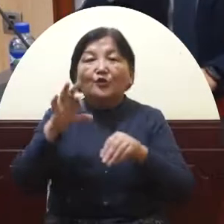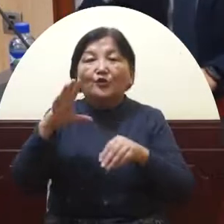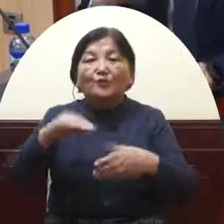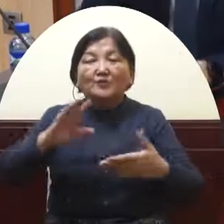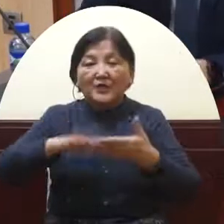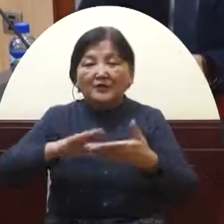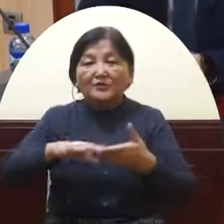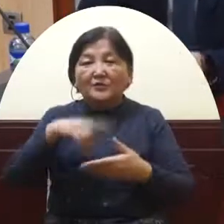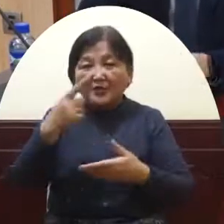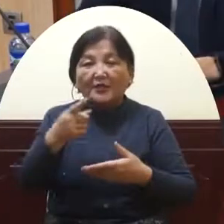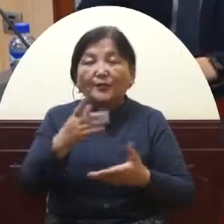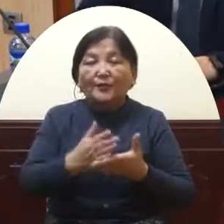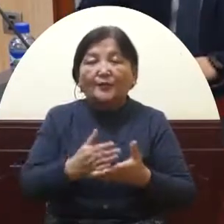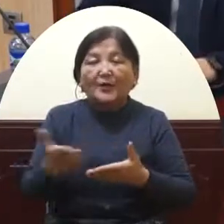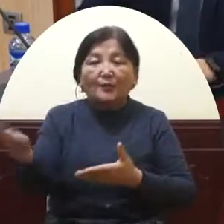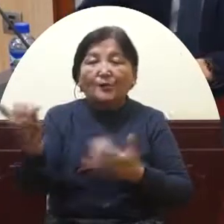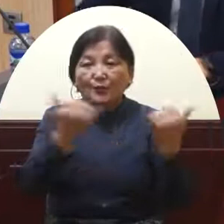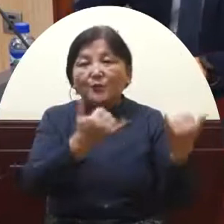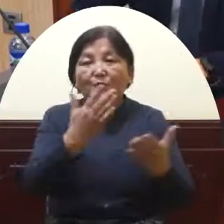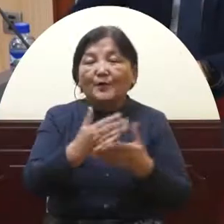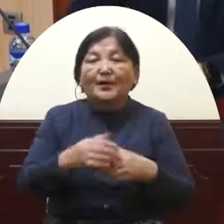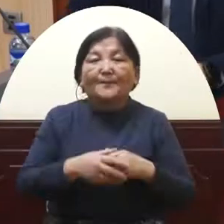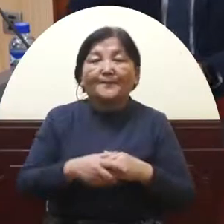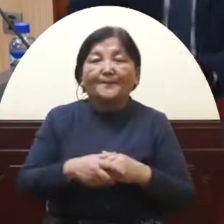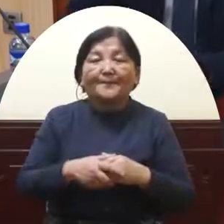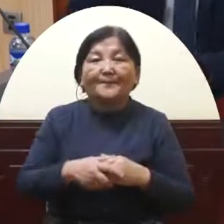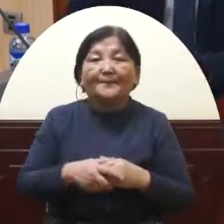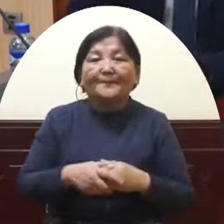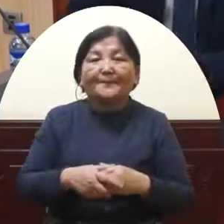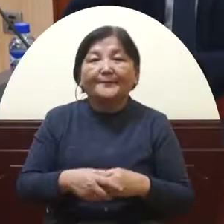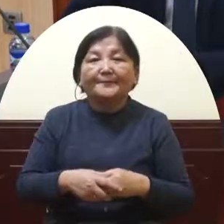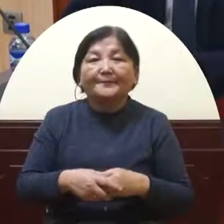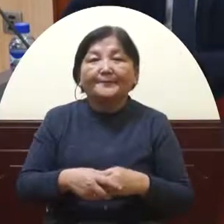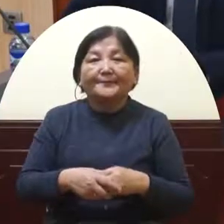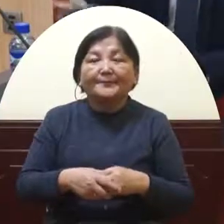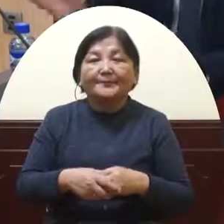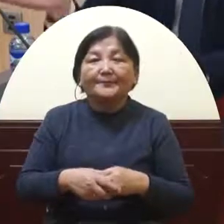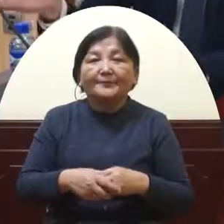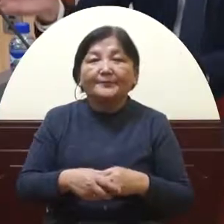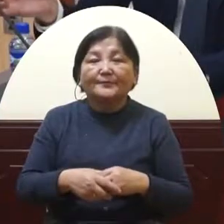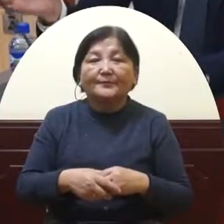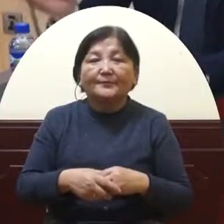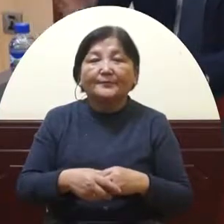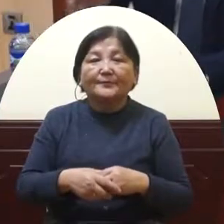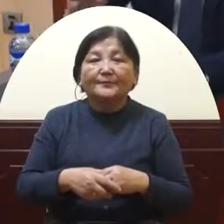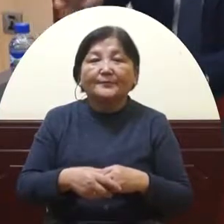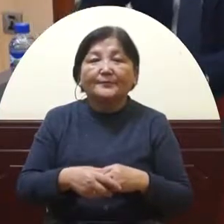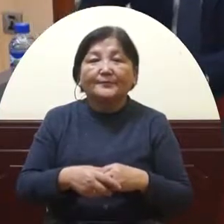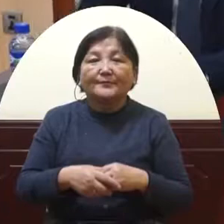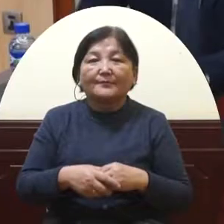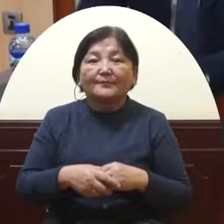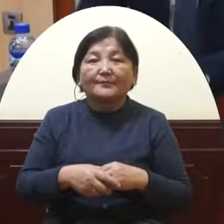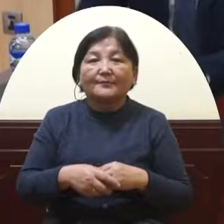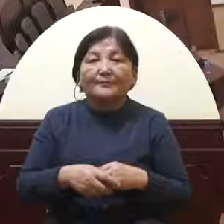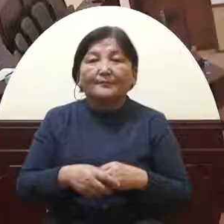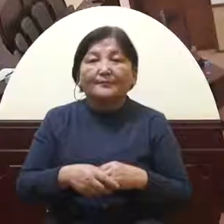асуултаар үргэлжлүүлж за ингээд та бүдээ хүрж байна. Шинэ болон дээр микрофон байна. За